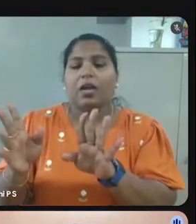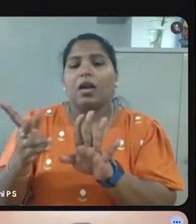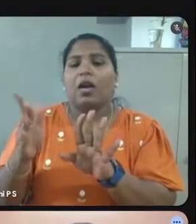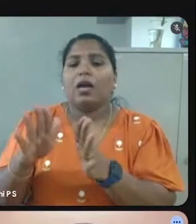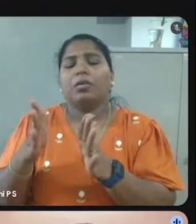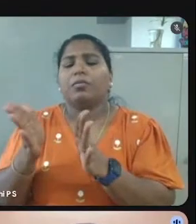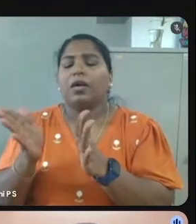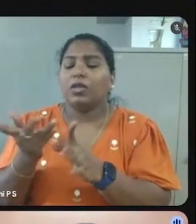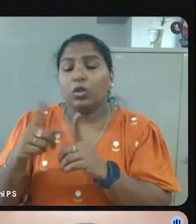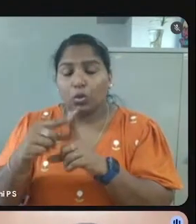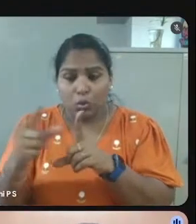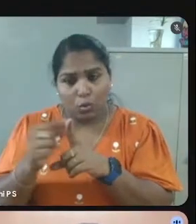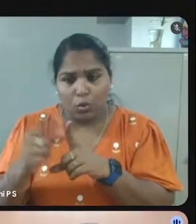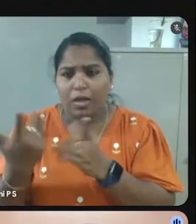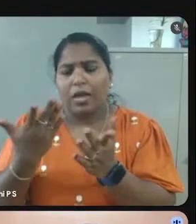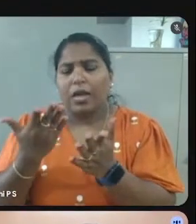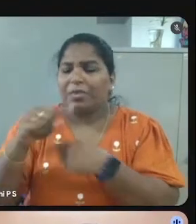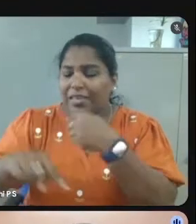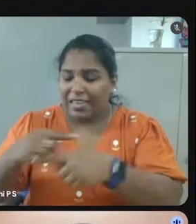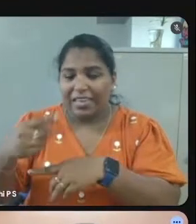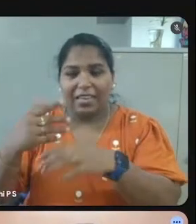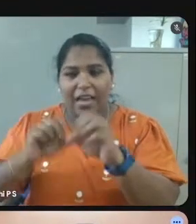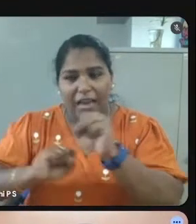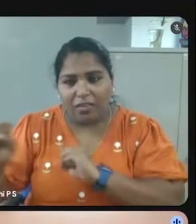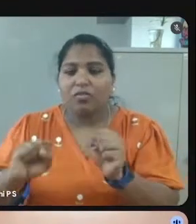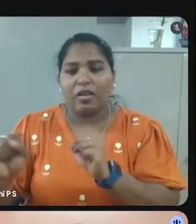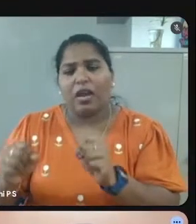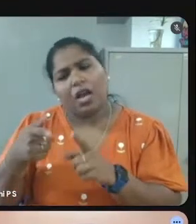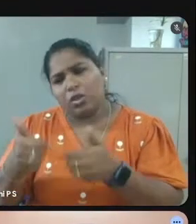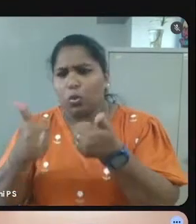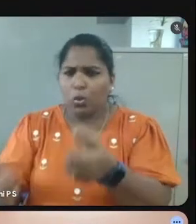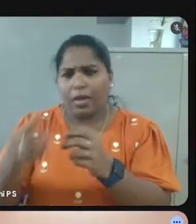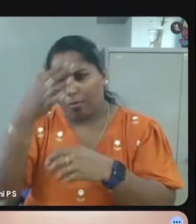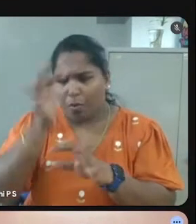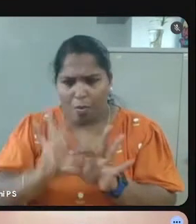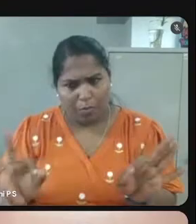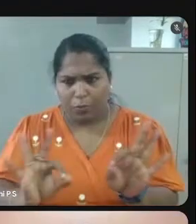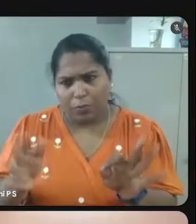പൂർത്തിയാകും, ആ സെക്ഷൽ ഡെയിലി ലിവിങ് സ്കില്ല് അവർക്ക് പൂർത്തിയാകും, പ്രശ്നമില്ല.